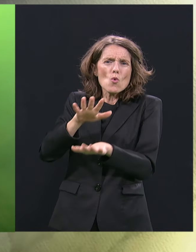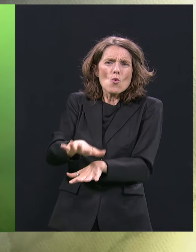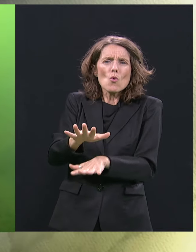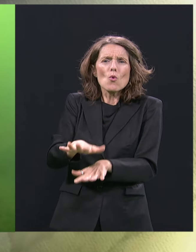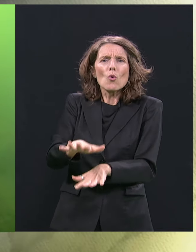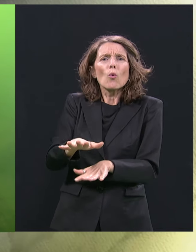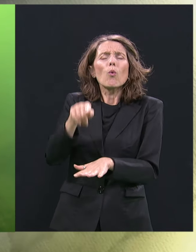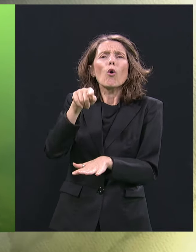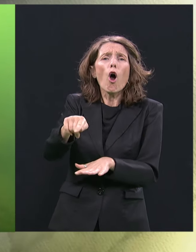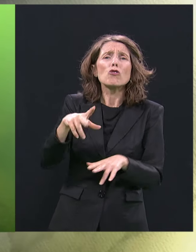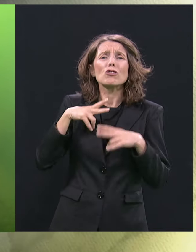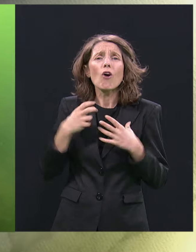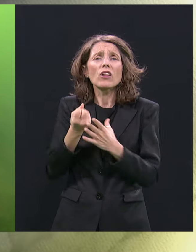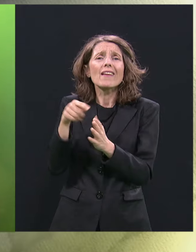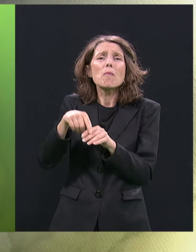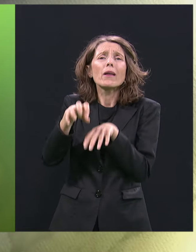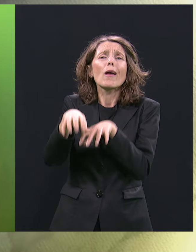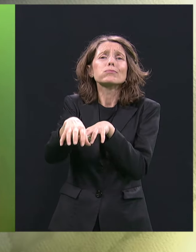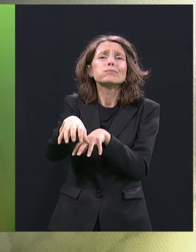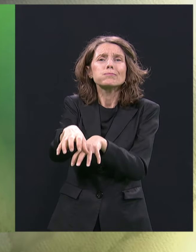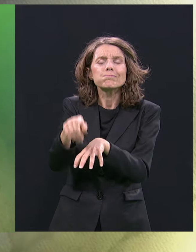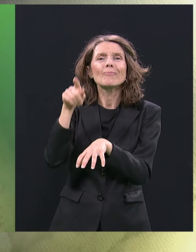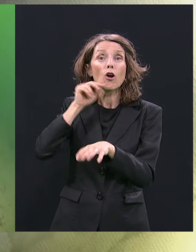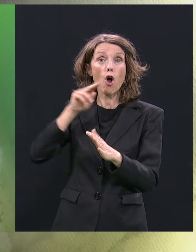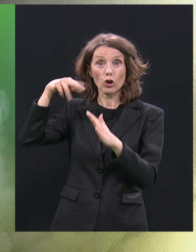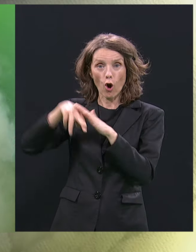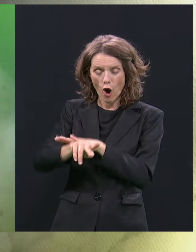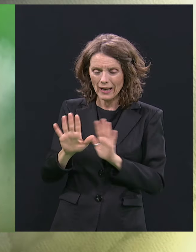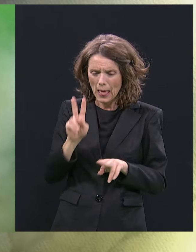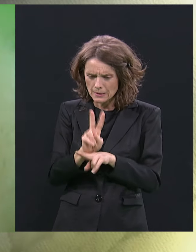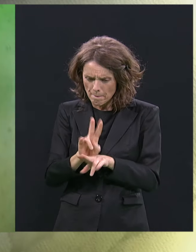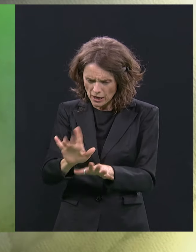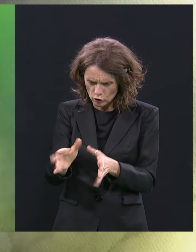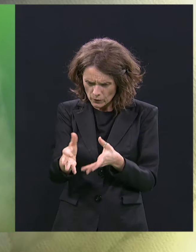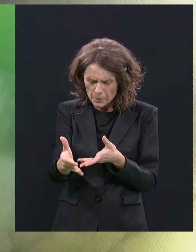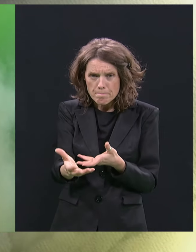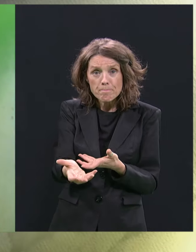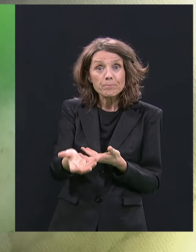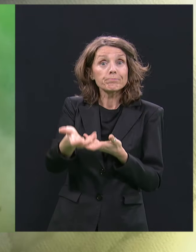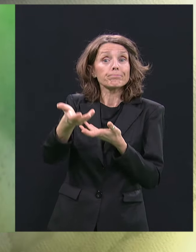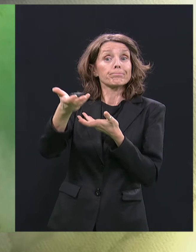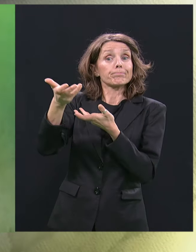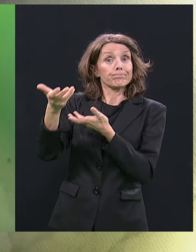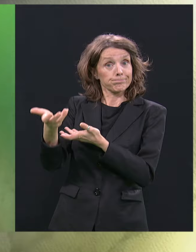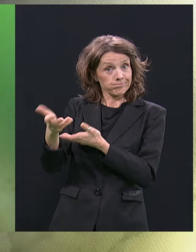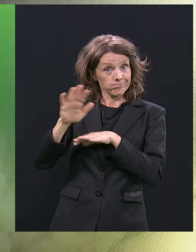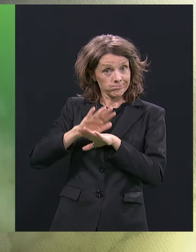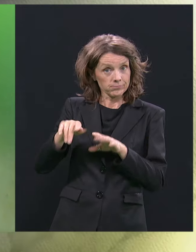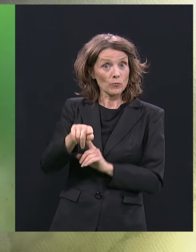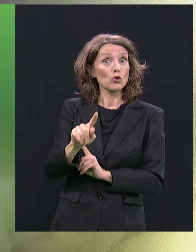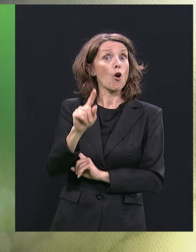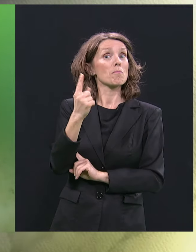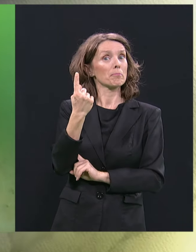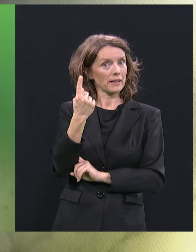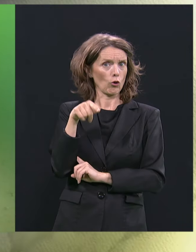reke. Drvo se pažljivim izvlačenjem na površinu vraća u prvobitni prostor. To je prvi i težak zadatak kojim započinje